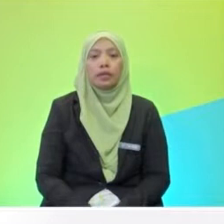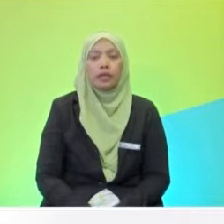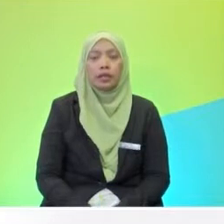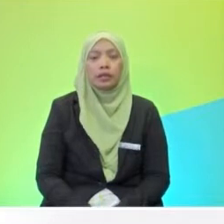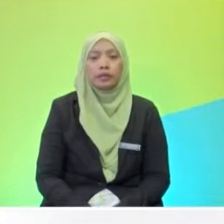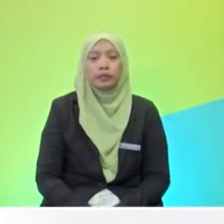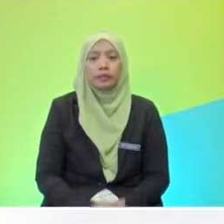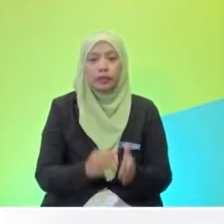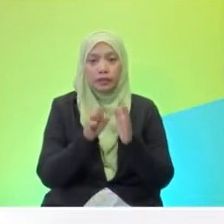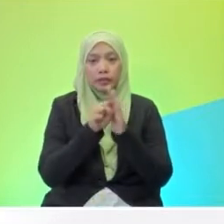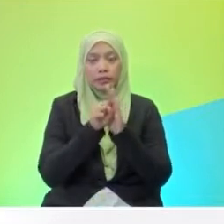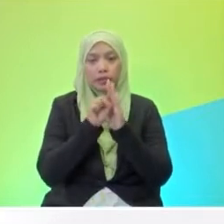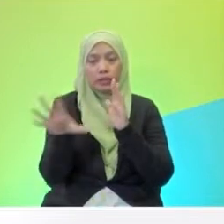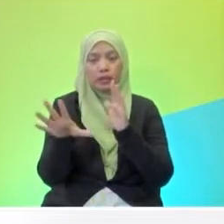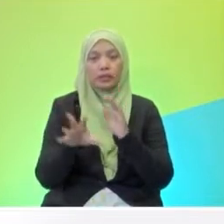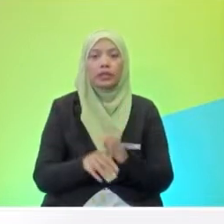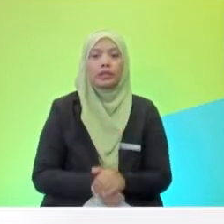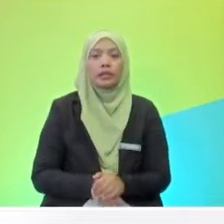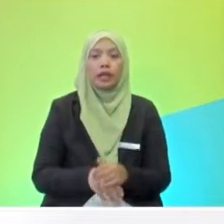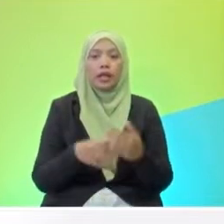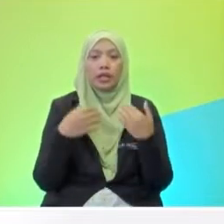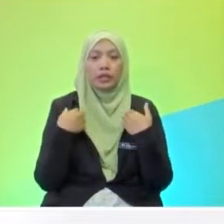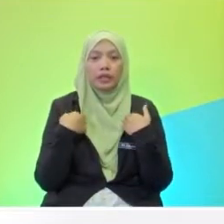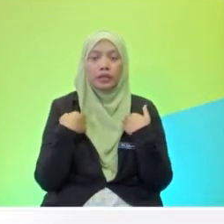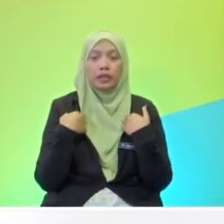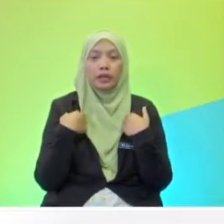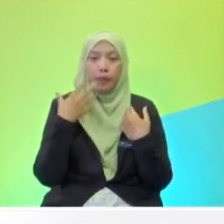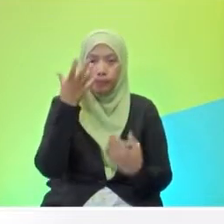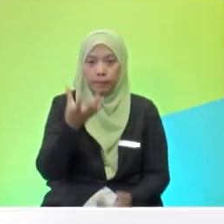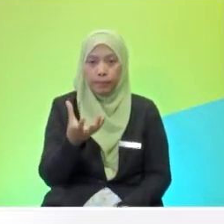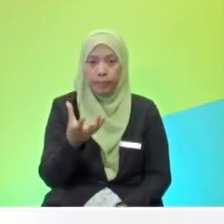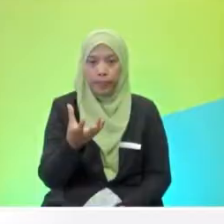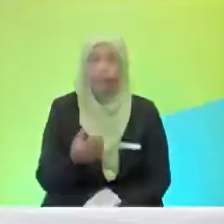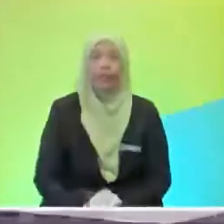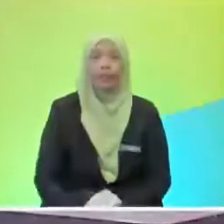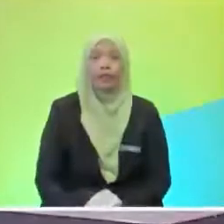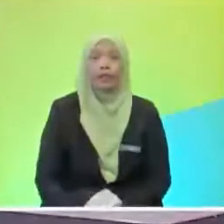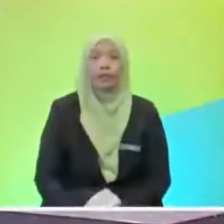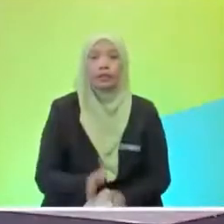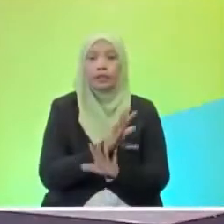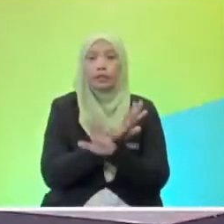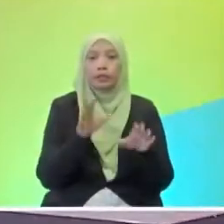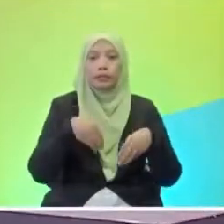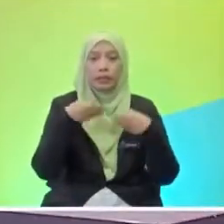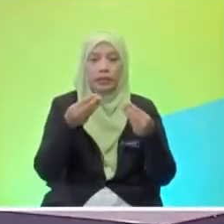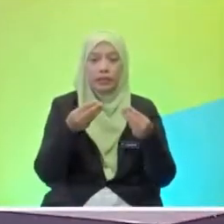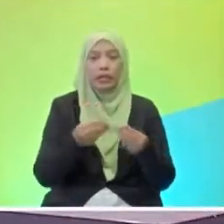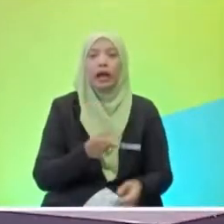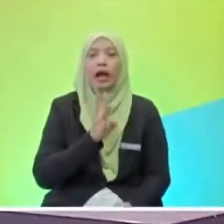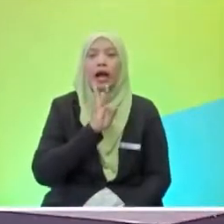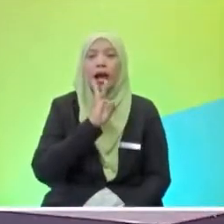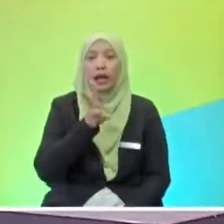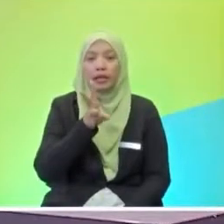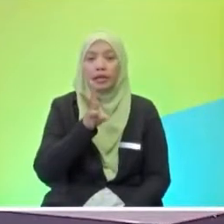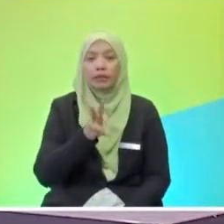masuk dia akan memanfaatkan Dia mempunyai tangki larut rusak tuh dia tak bagi air itu meresap kalau zaman dulu kalau di